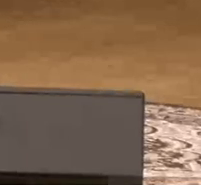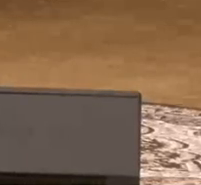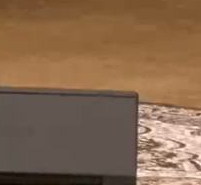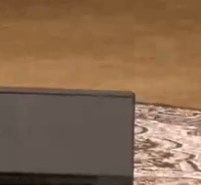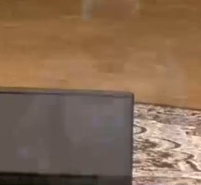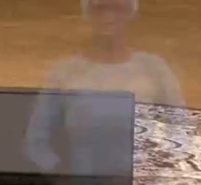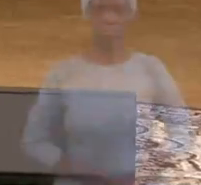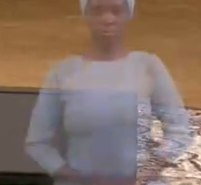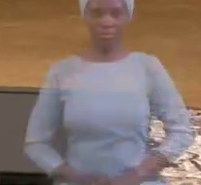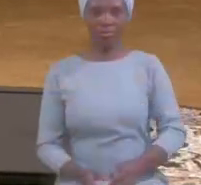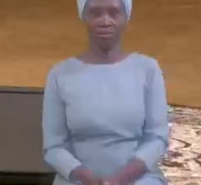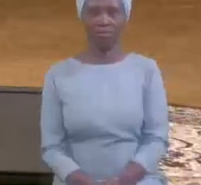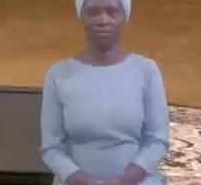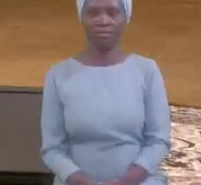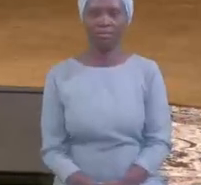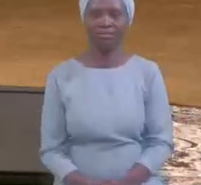pasteur.